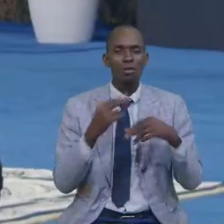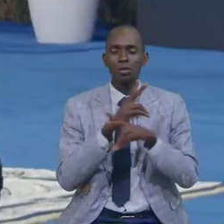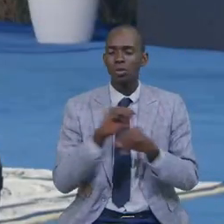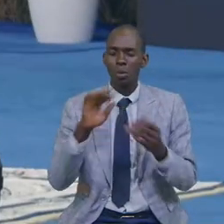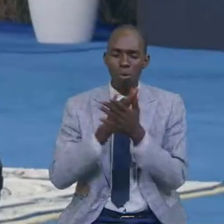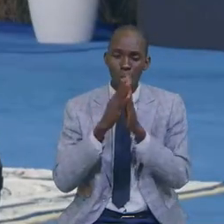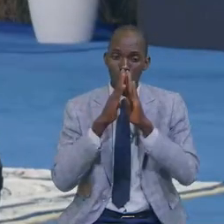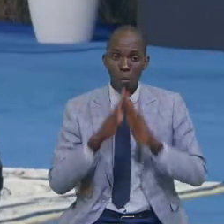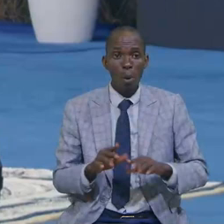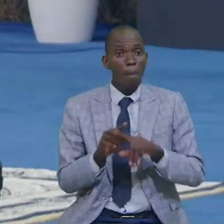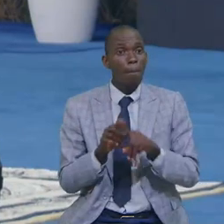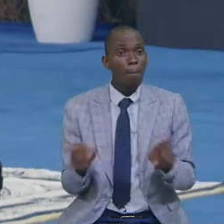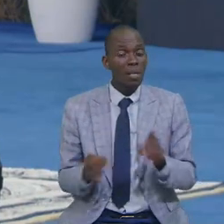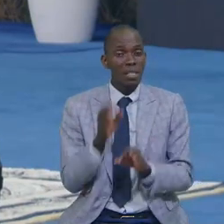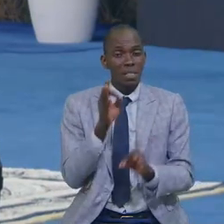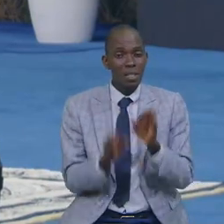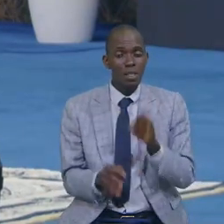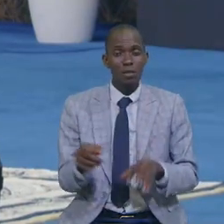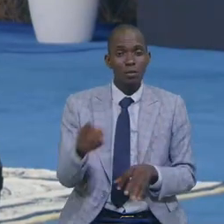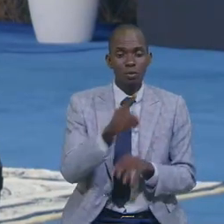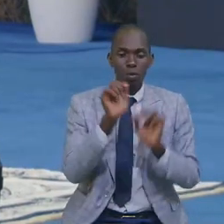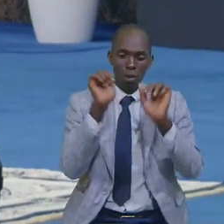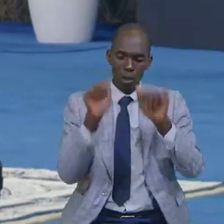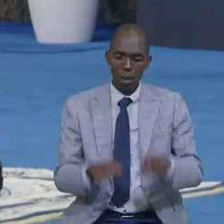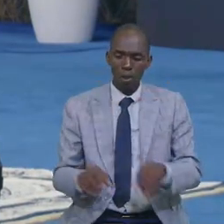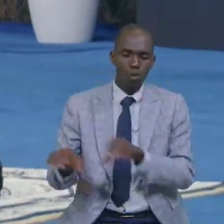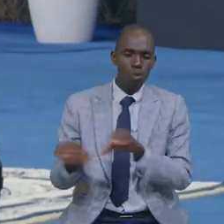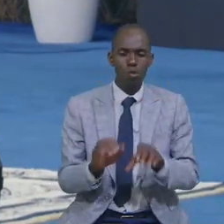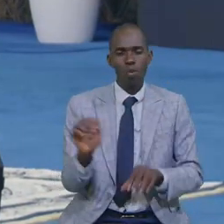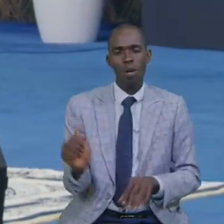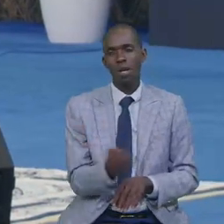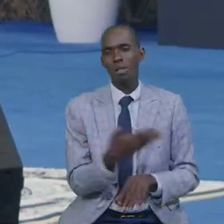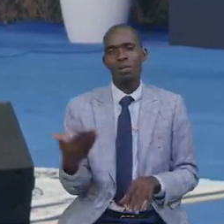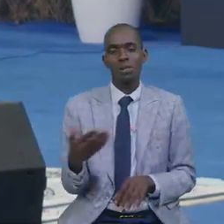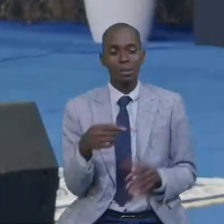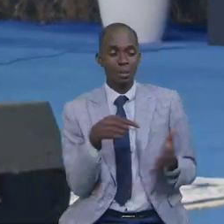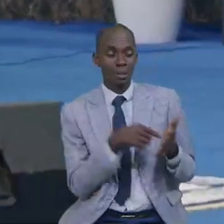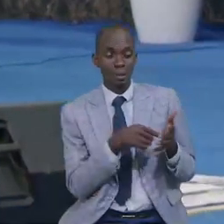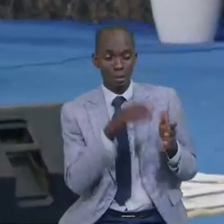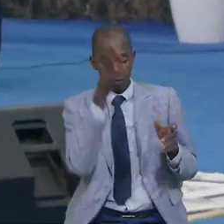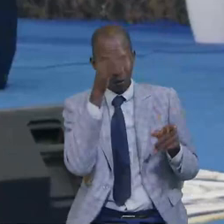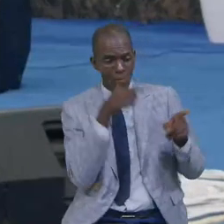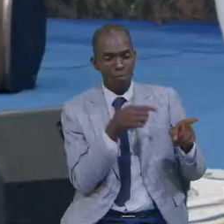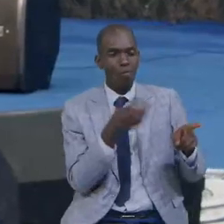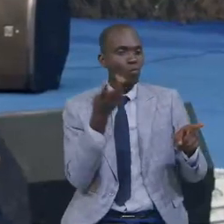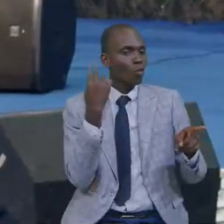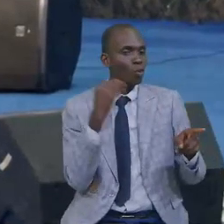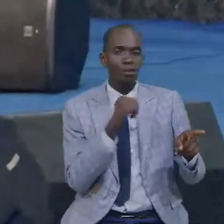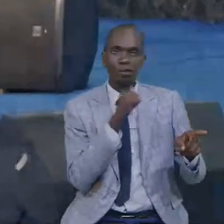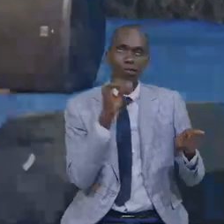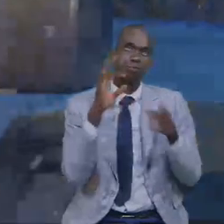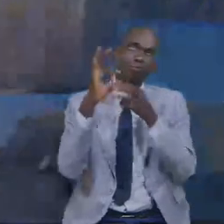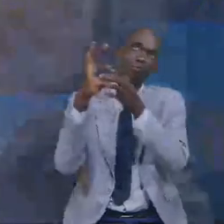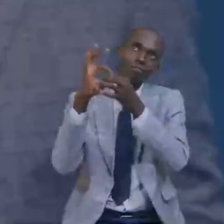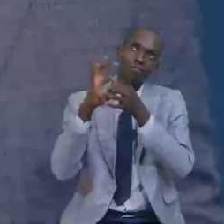mais si tu peux faire quelque chose cet homme le père n'était